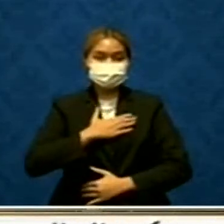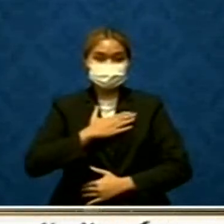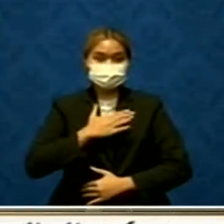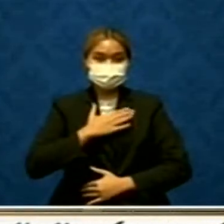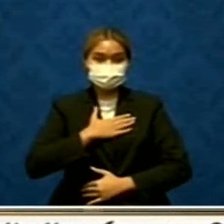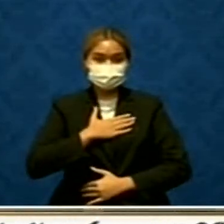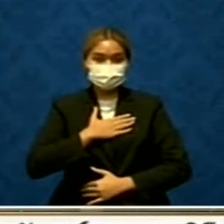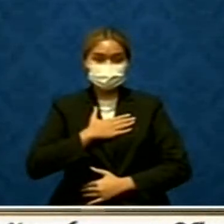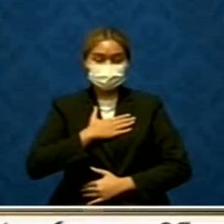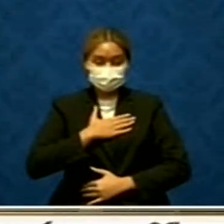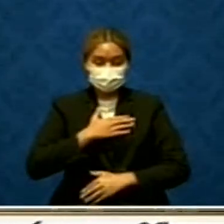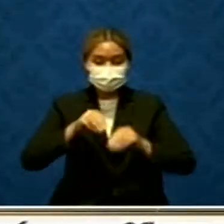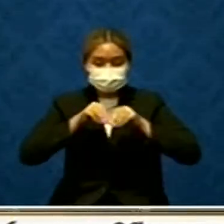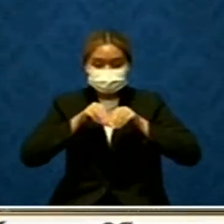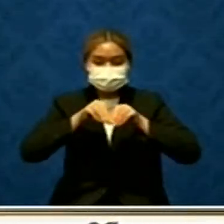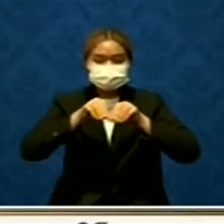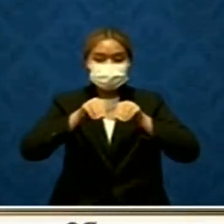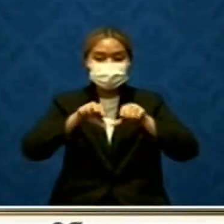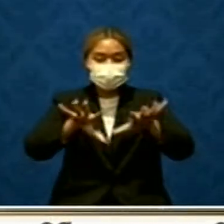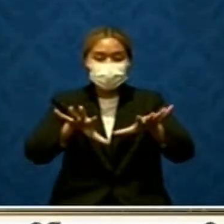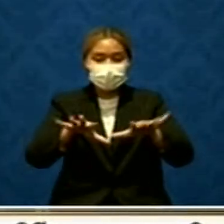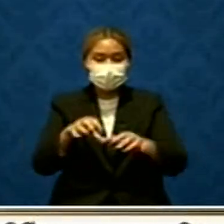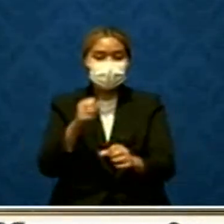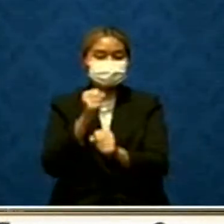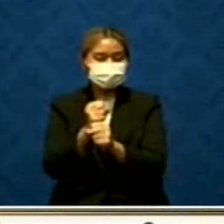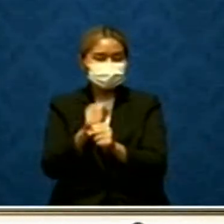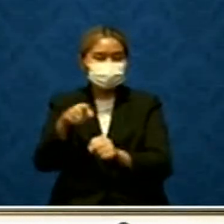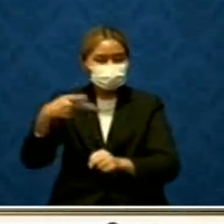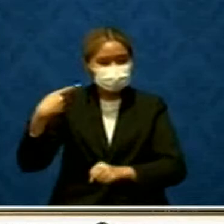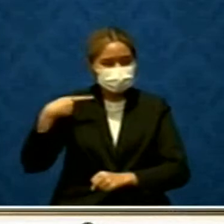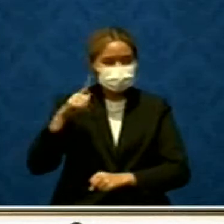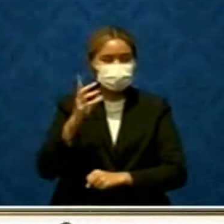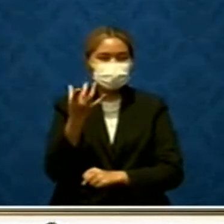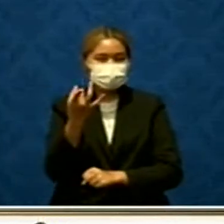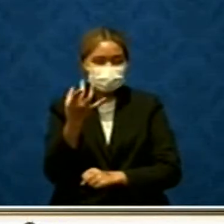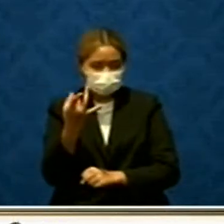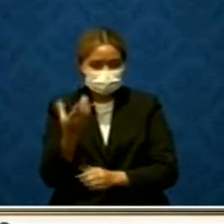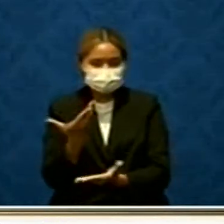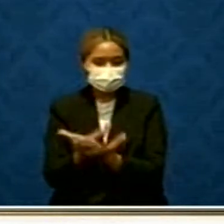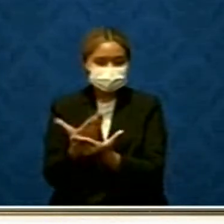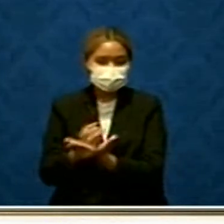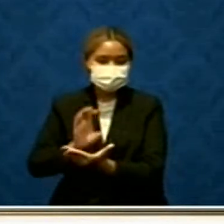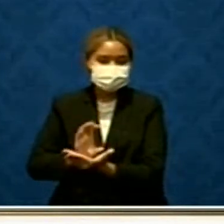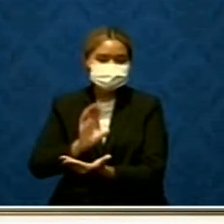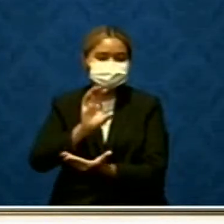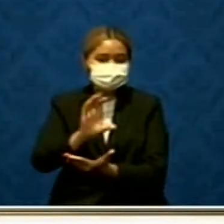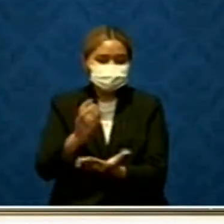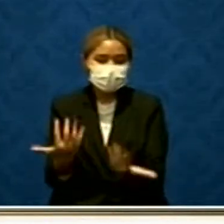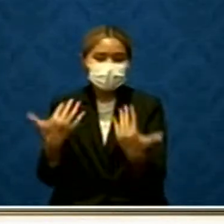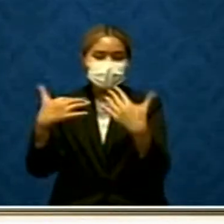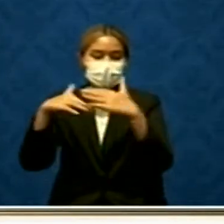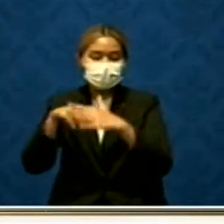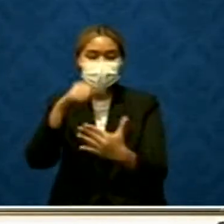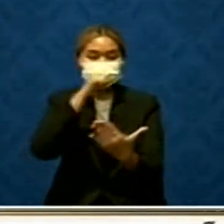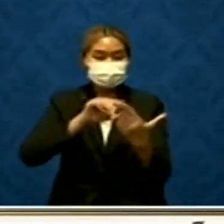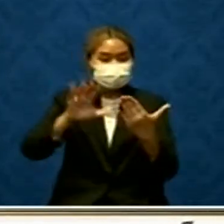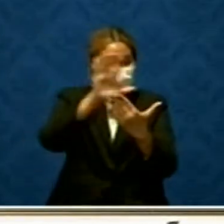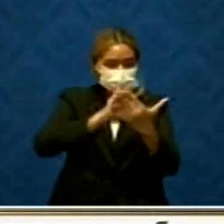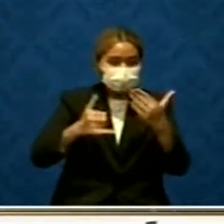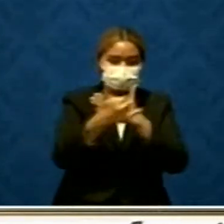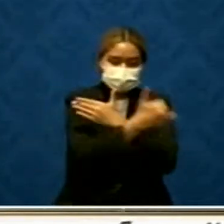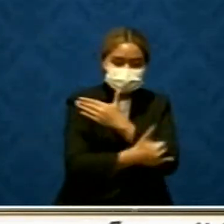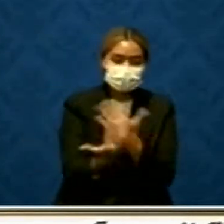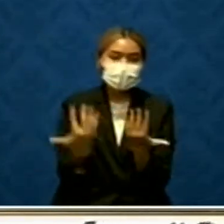ถึงผลประโยชน์นะครับที่จะร่วมกันนะครับในการลงทุนระหว่างต่างประเทศกับประเทศไทยนะครับอันนี้ก็เ